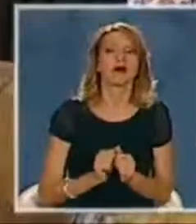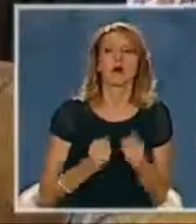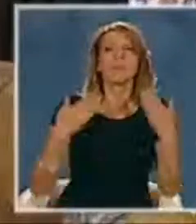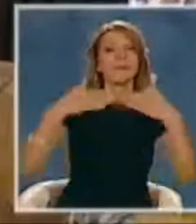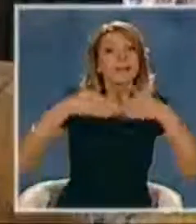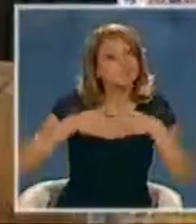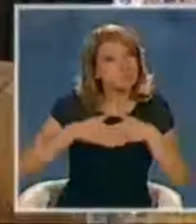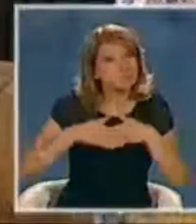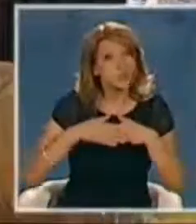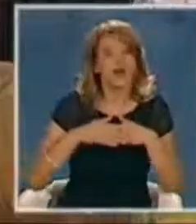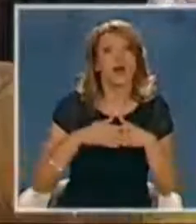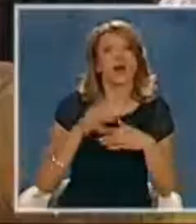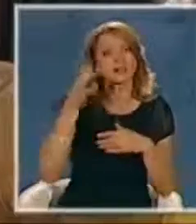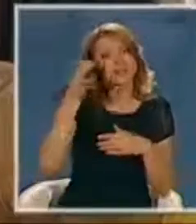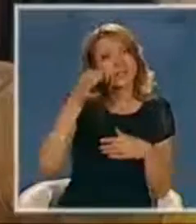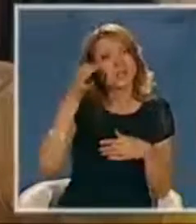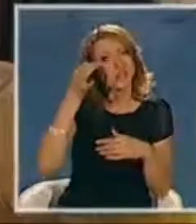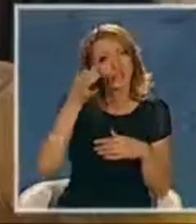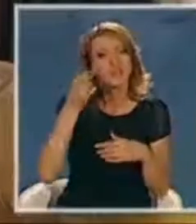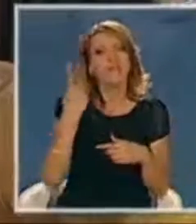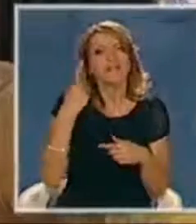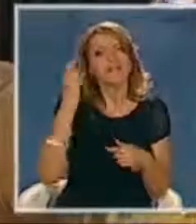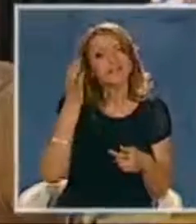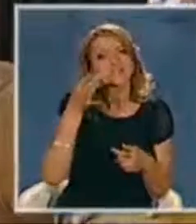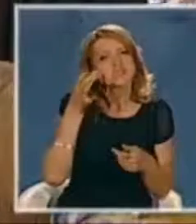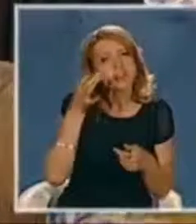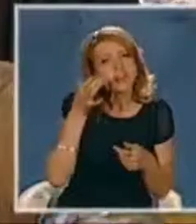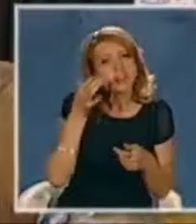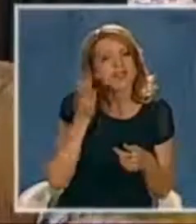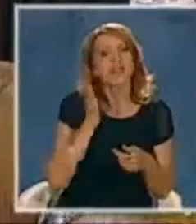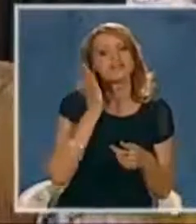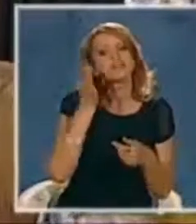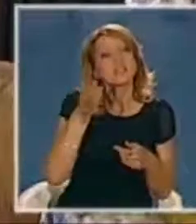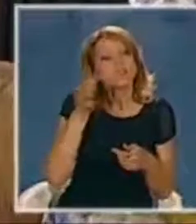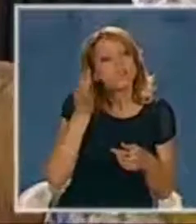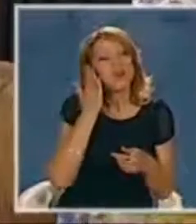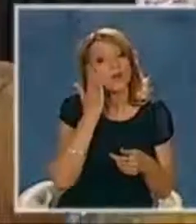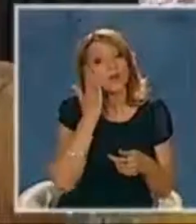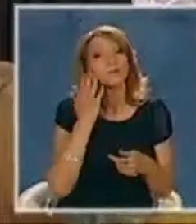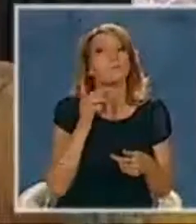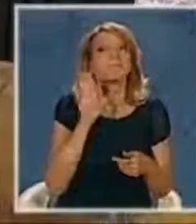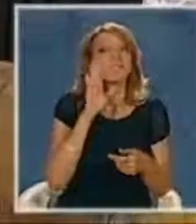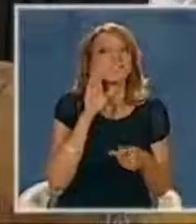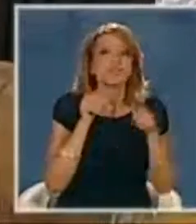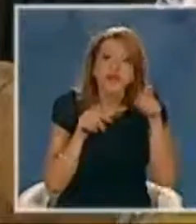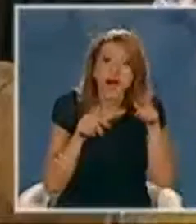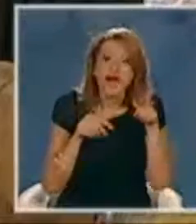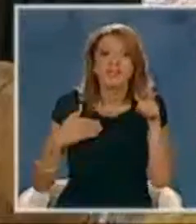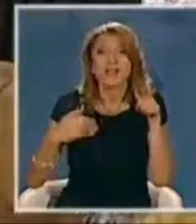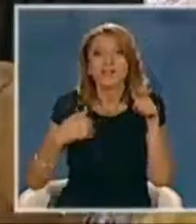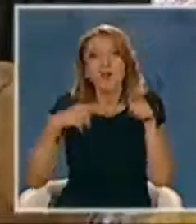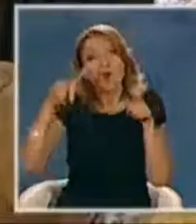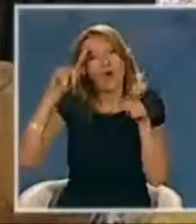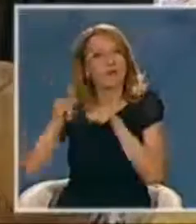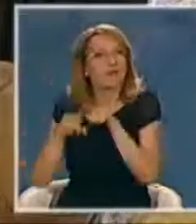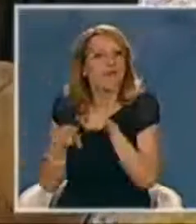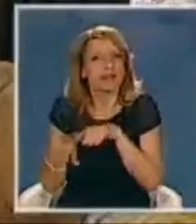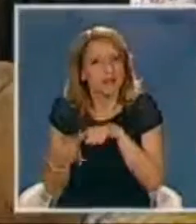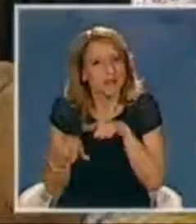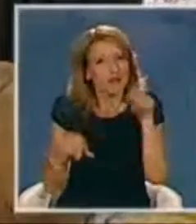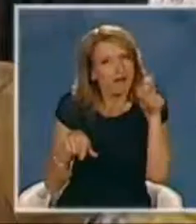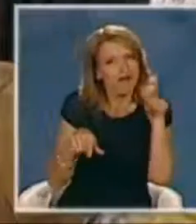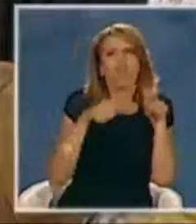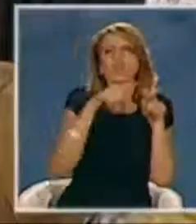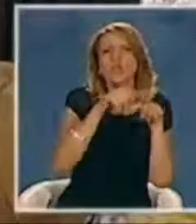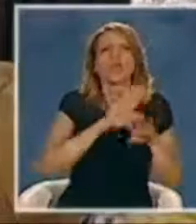През нощта обаче бях сънувал един сън. Сънувах една моя приятелка, сънувах бащата на една моя приятелка, който е починал. Аз никога не съм го виждал, дори не знам какво е починал. Не